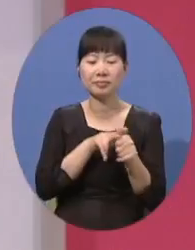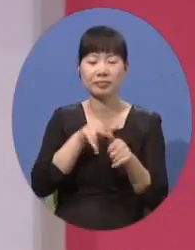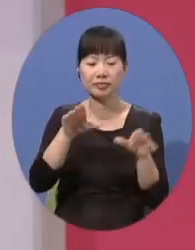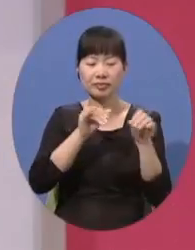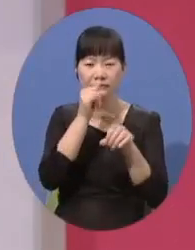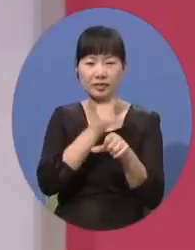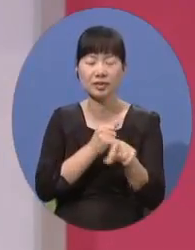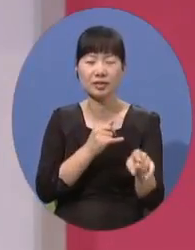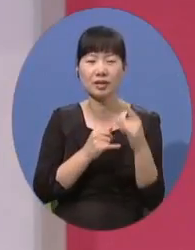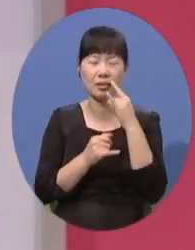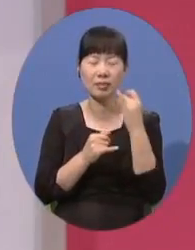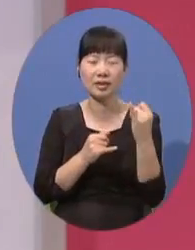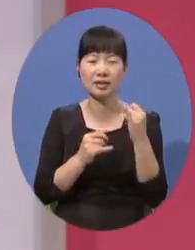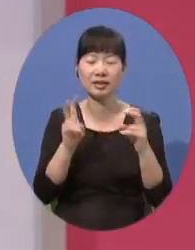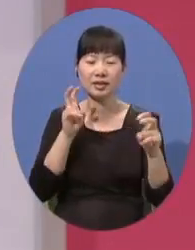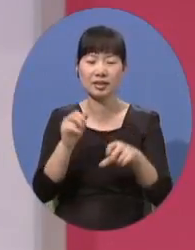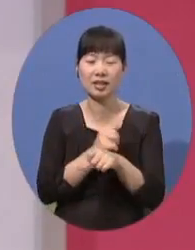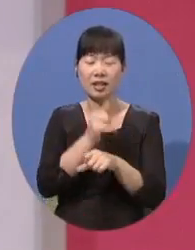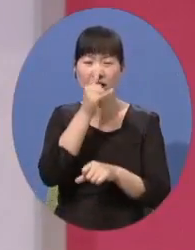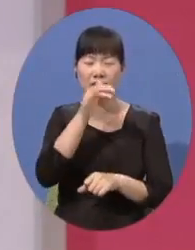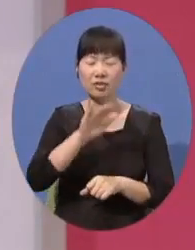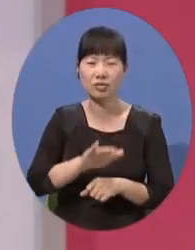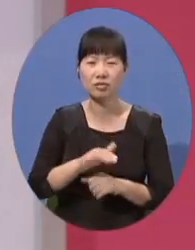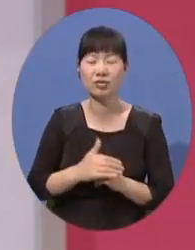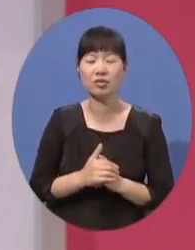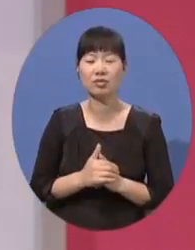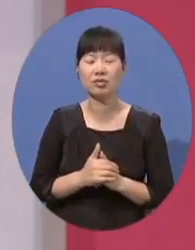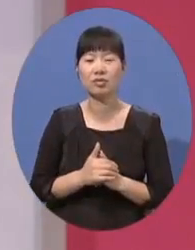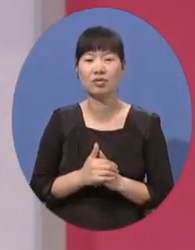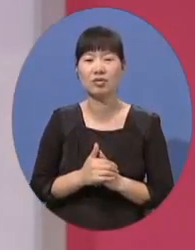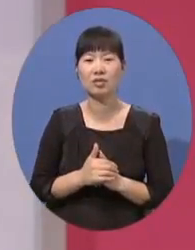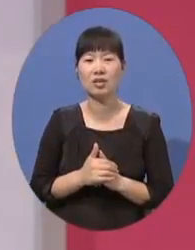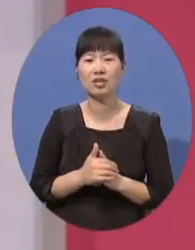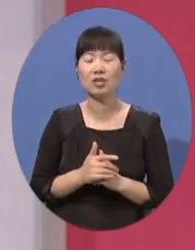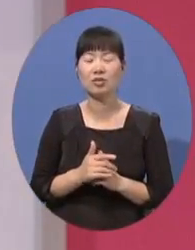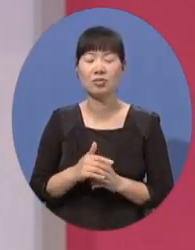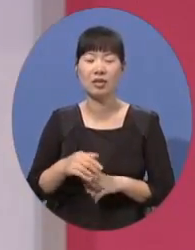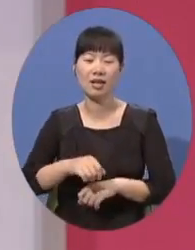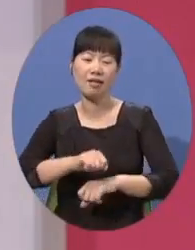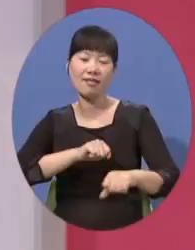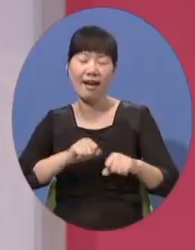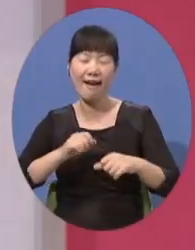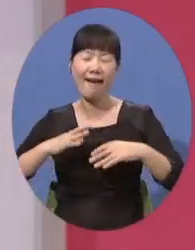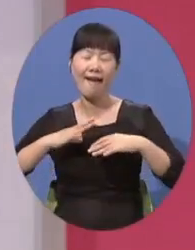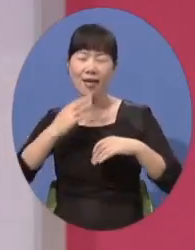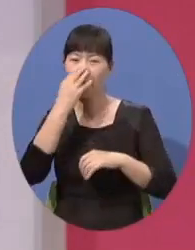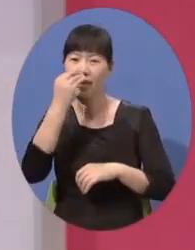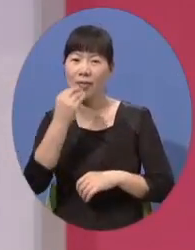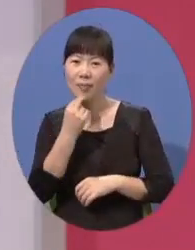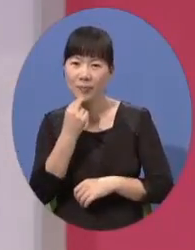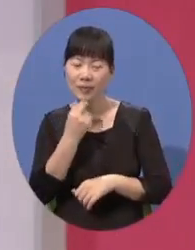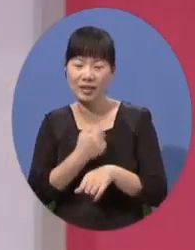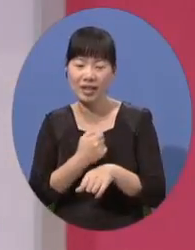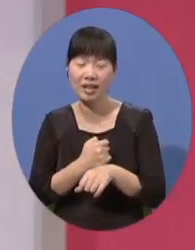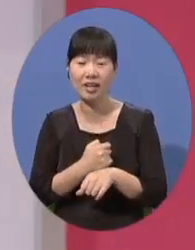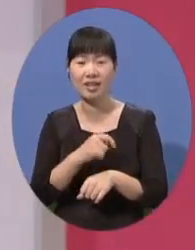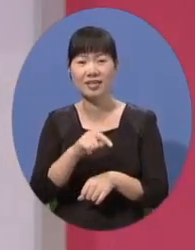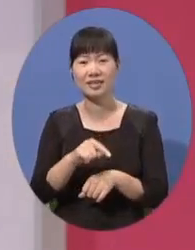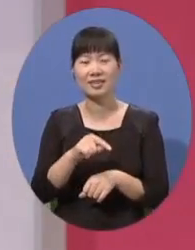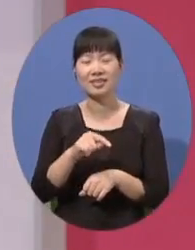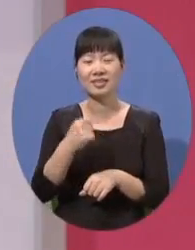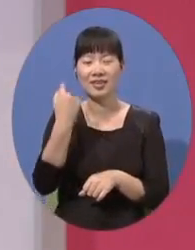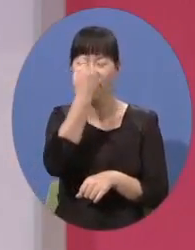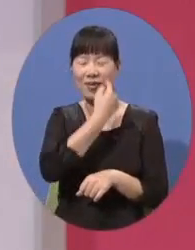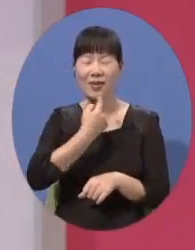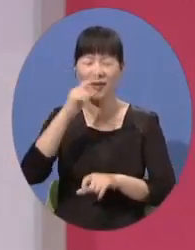저 엄마는 직장 다녀도 너무, 그러니까 속된 말로 나대지 않는다, 뭐 잘난 척하지 않는다, 뭐 그런 이미지 관리,